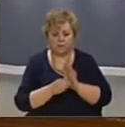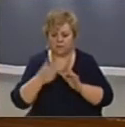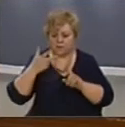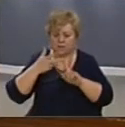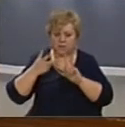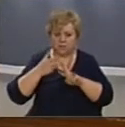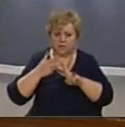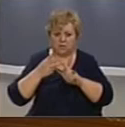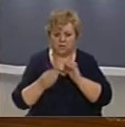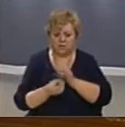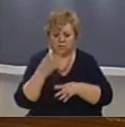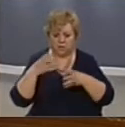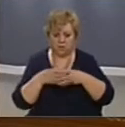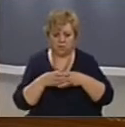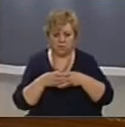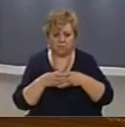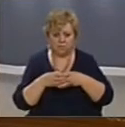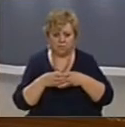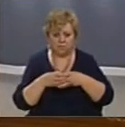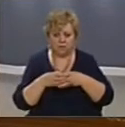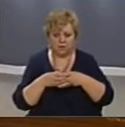për themelimin e grupit, pra